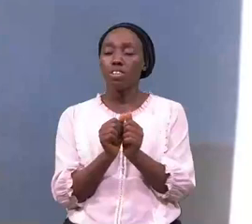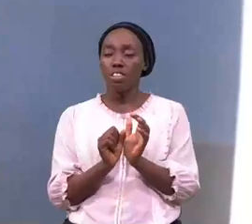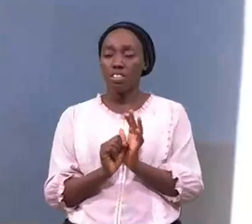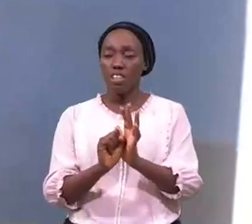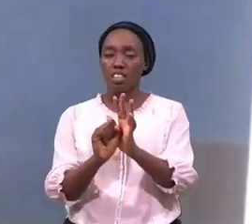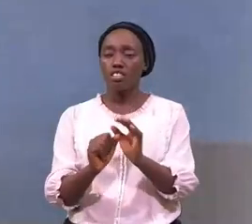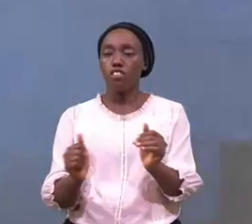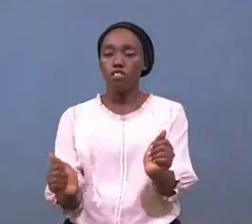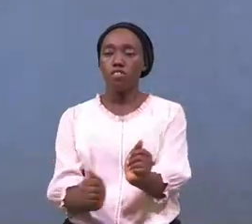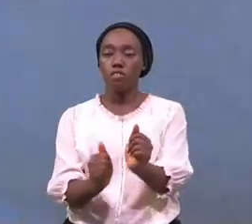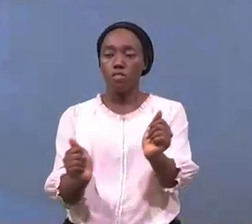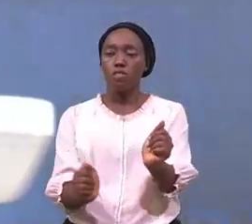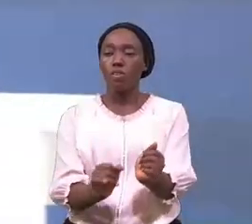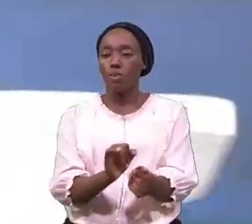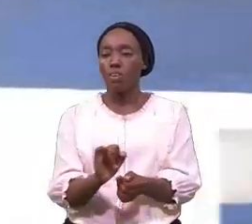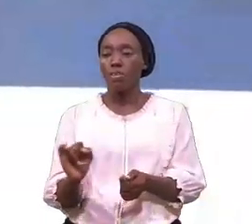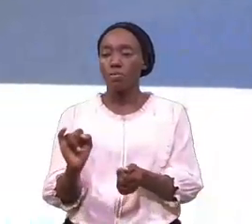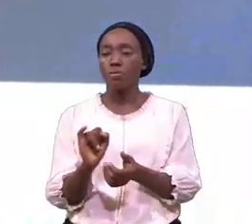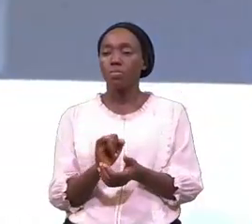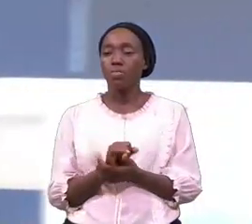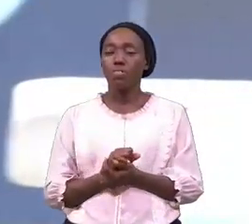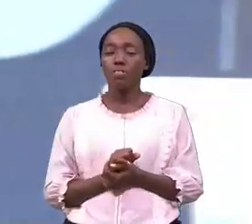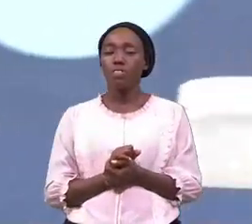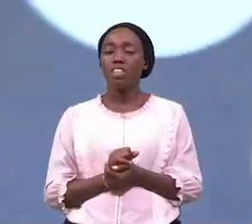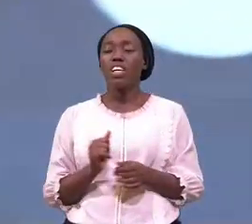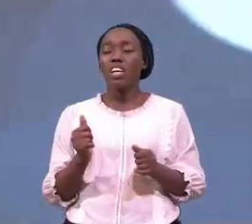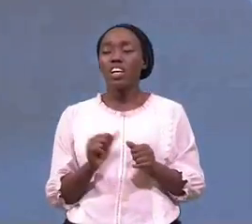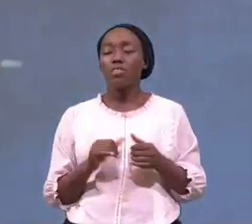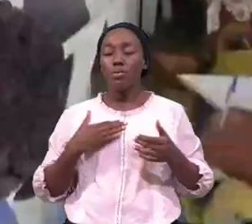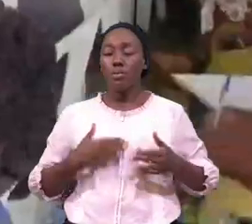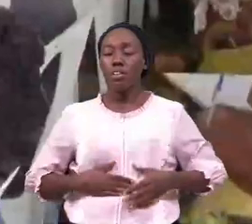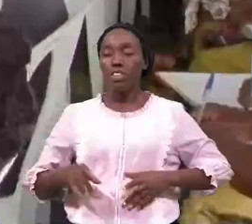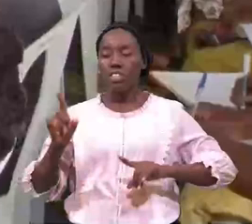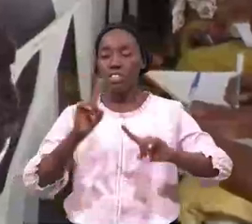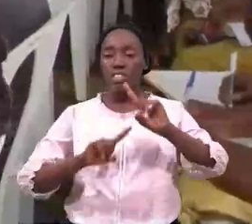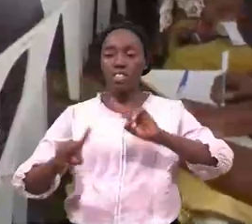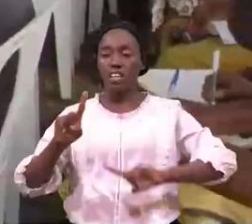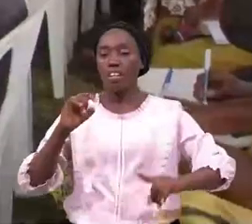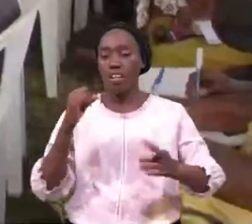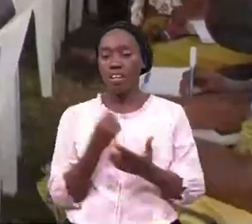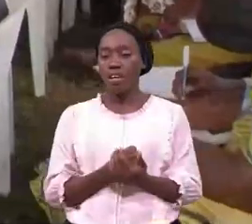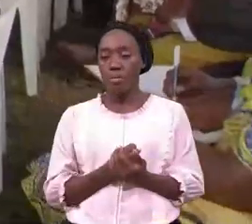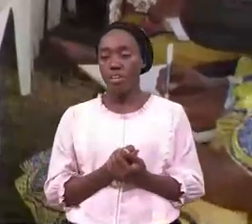Confirmant la parole par les miracles qui l'accompagnaient. Et tout le monde dit.